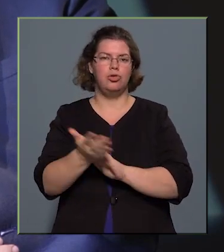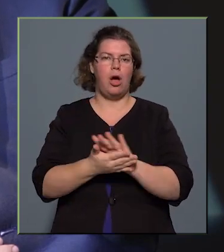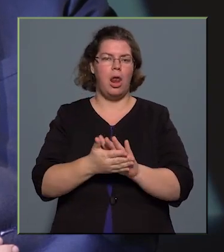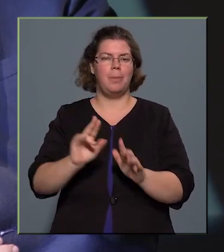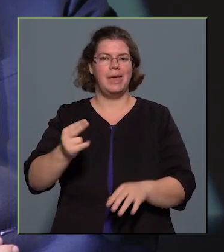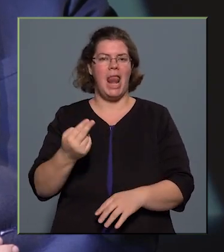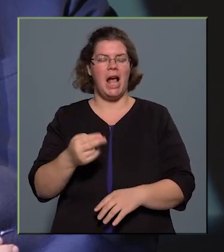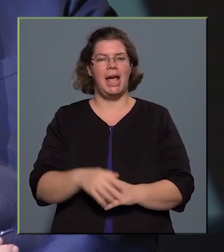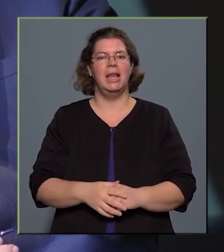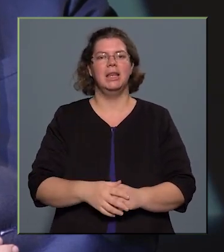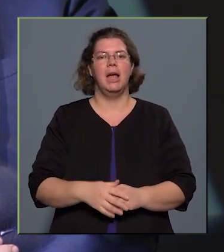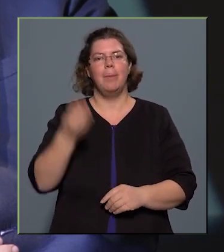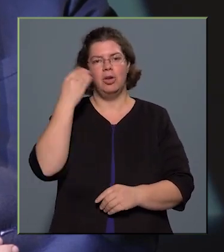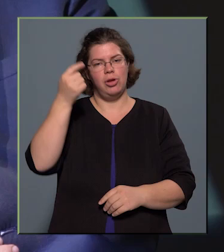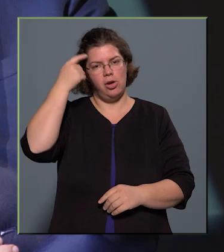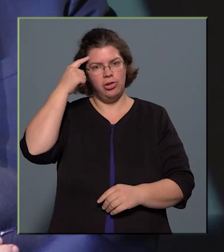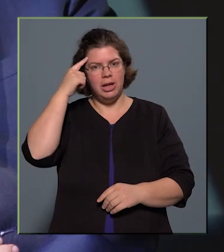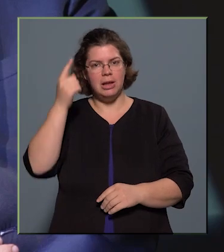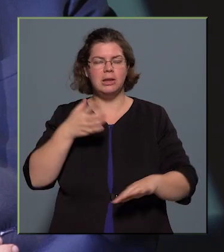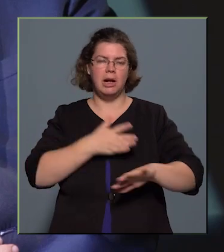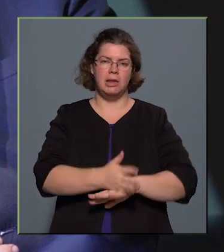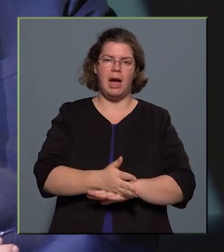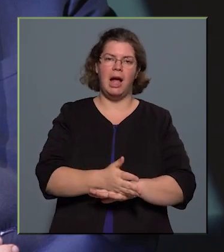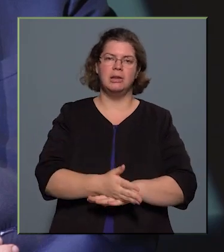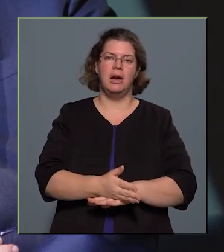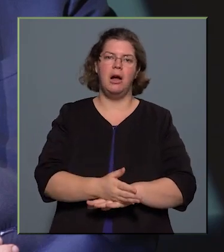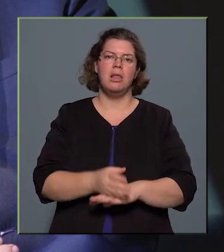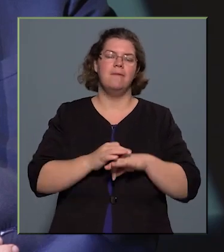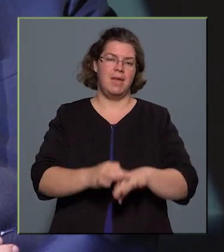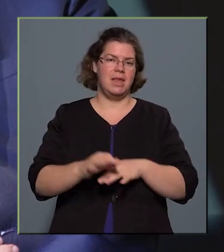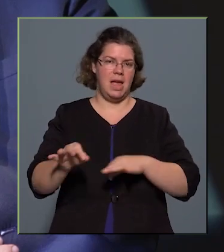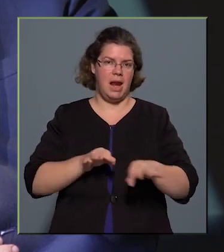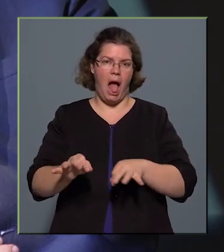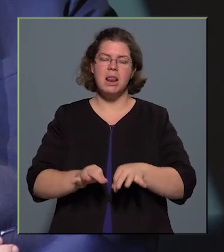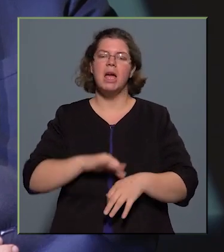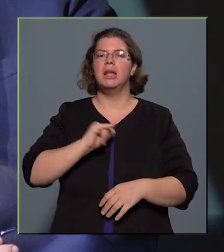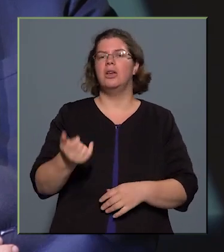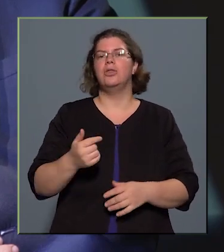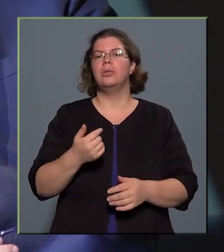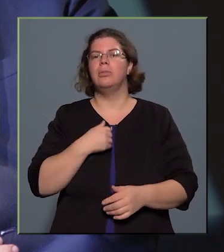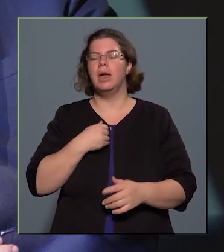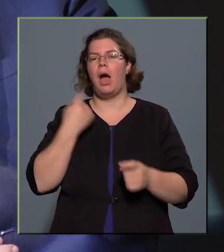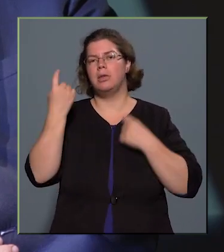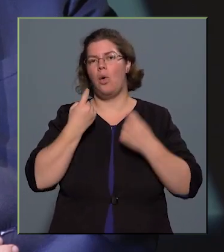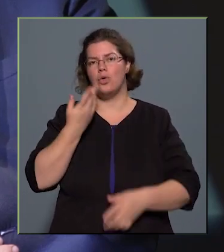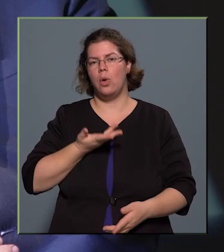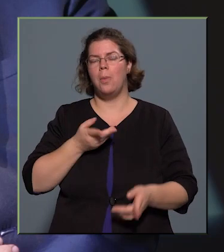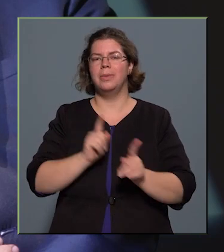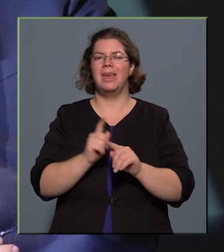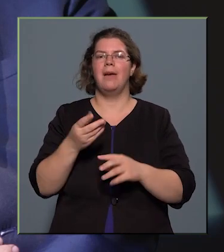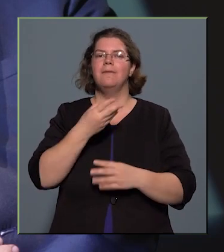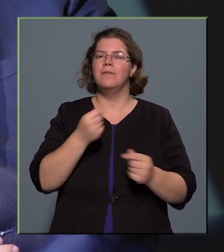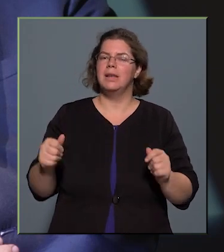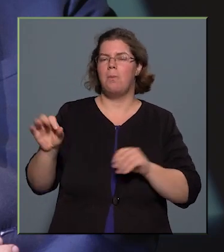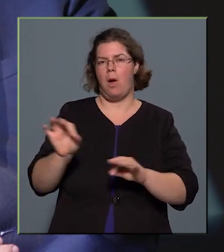a mesterséges intelligencia által vezérelni, és én még azt gondolom, hogy ezek ilyen finom